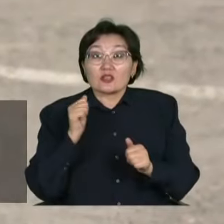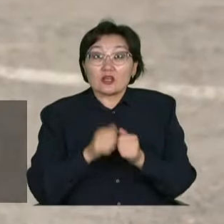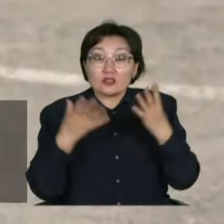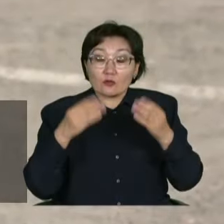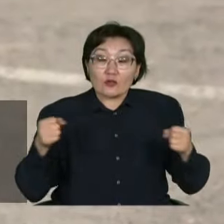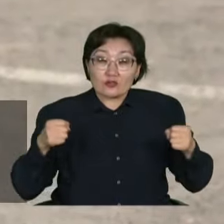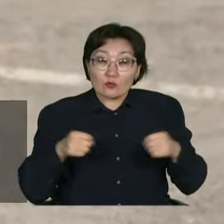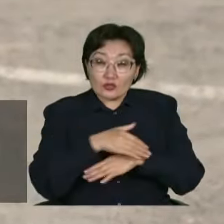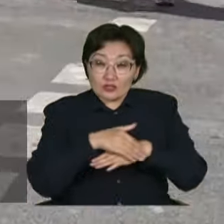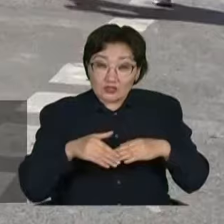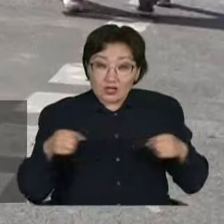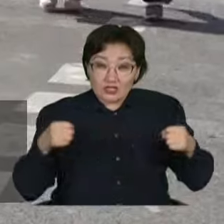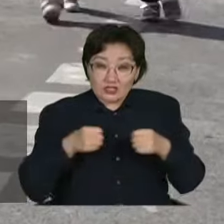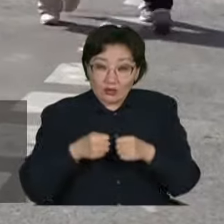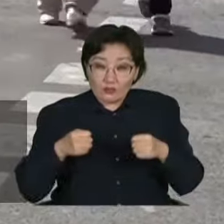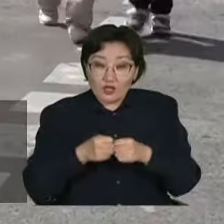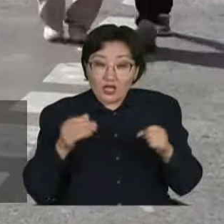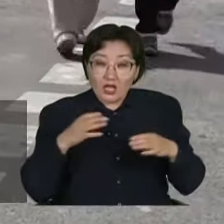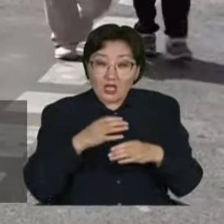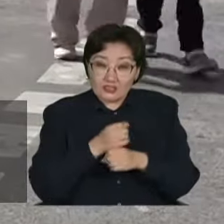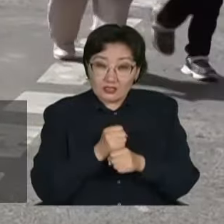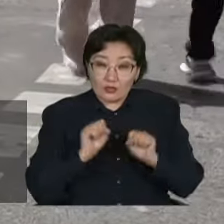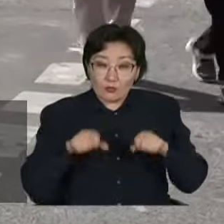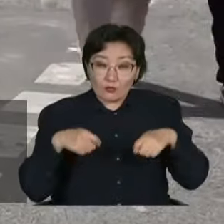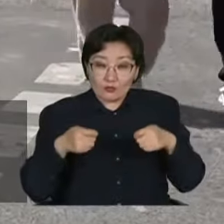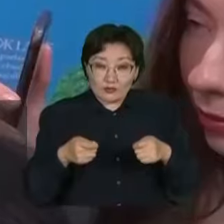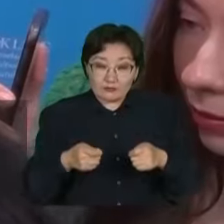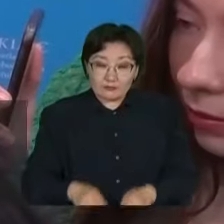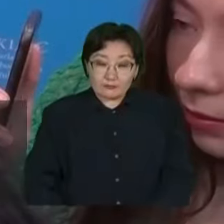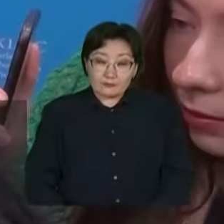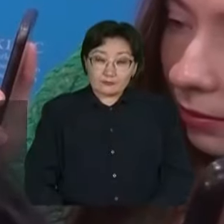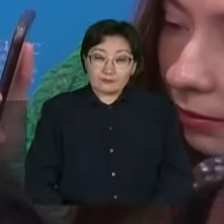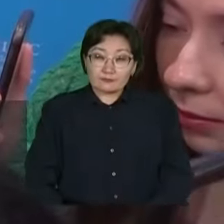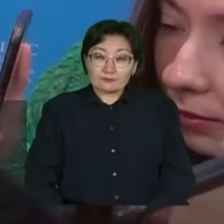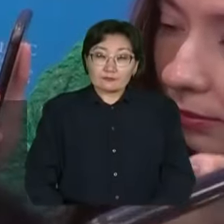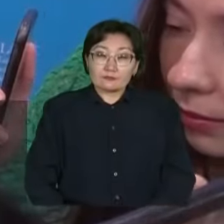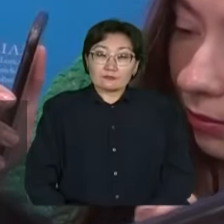болатын көшедегі жол көлік оқиғасын азайтуға мүмкіндік беретін көрінеді.